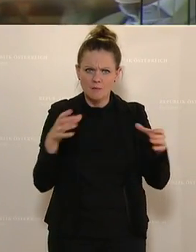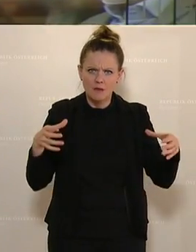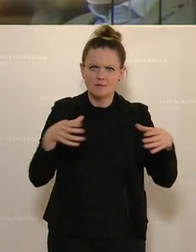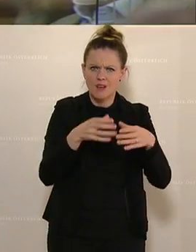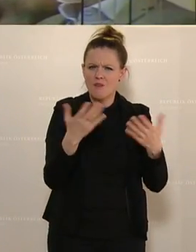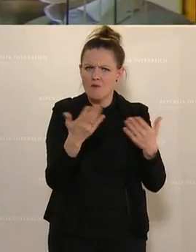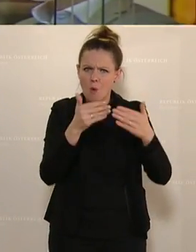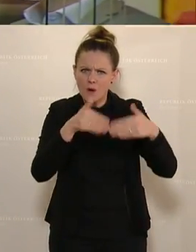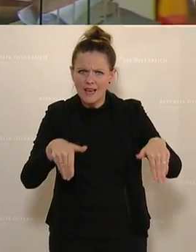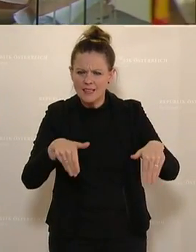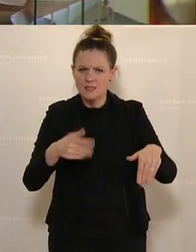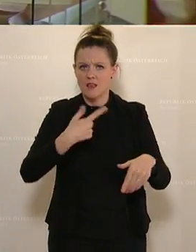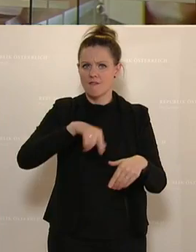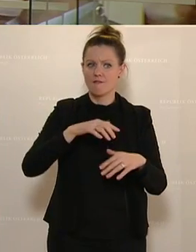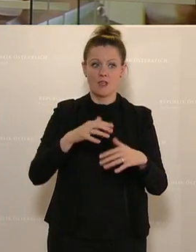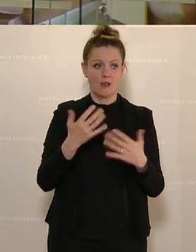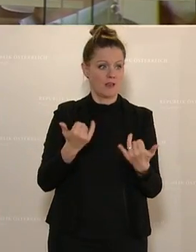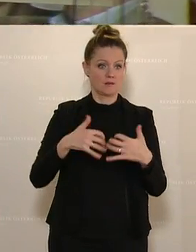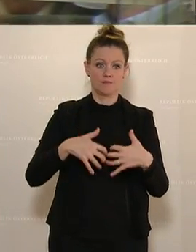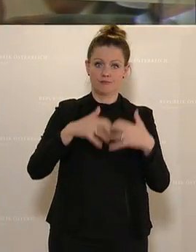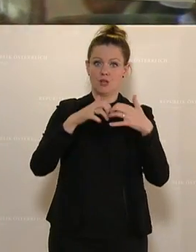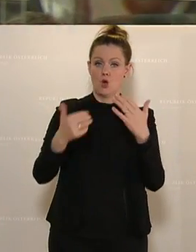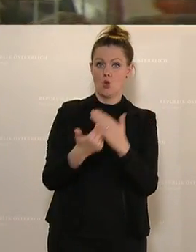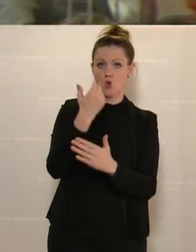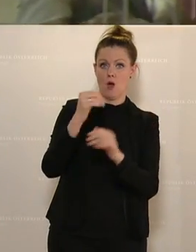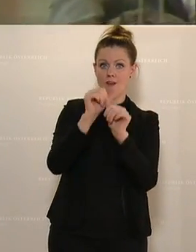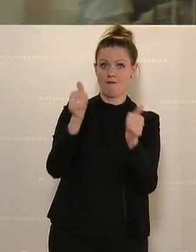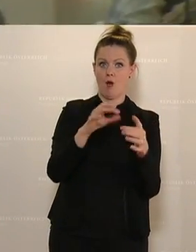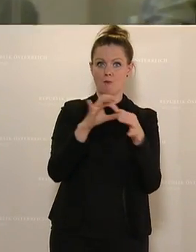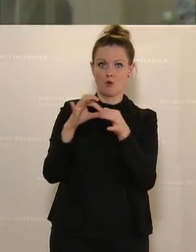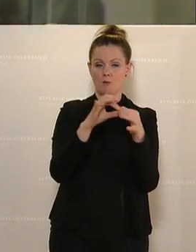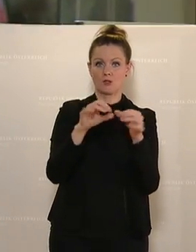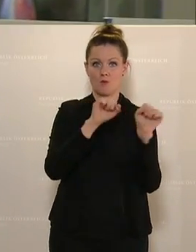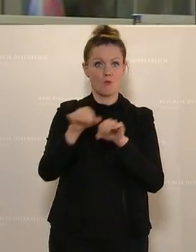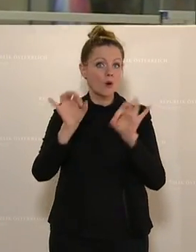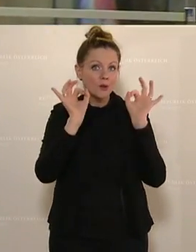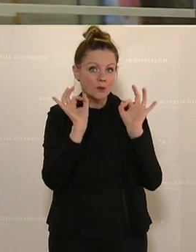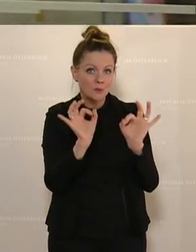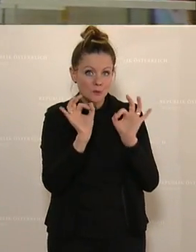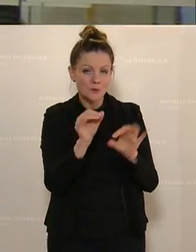Arbeitgeberzusammenschlüssen. Wir schaffen eine neue Form der Kooperation, das ist gut.